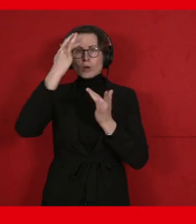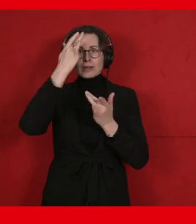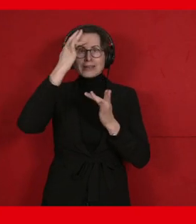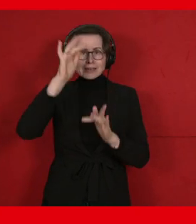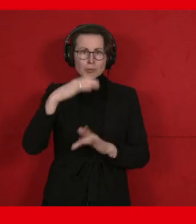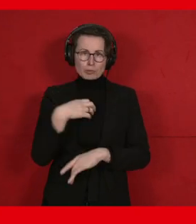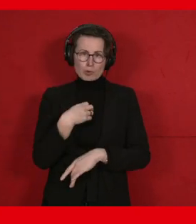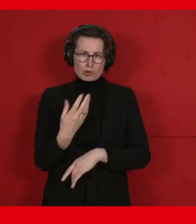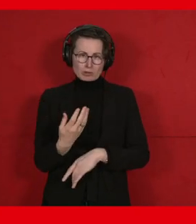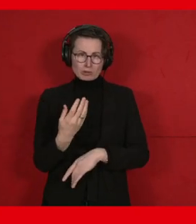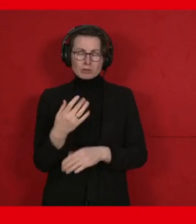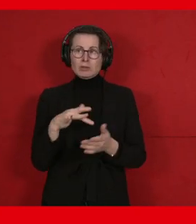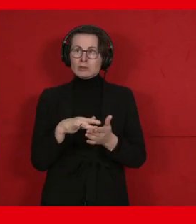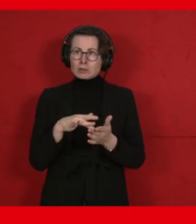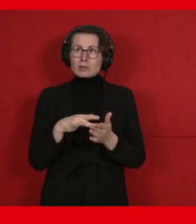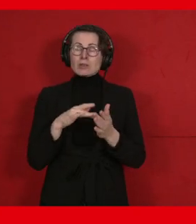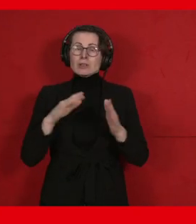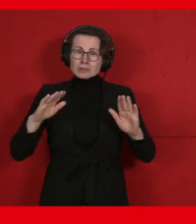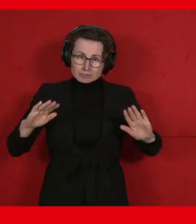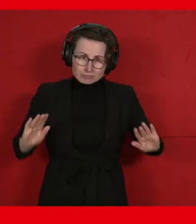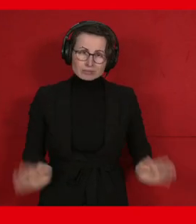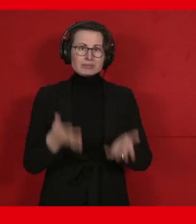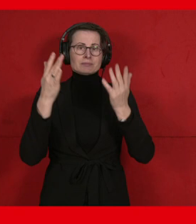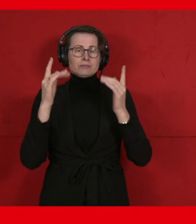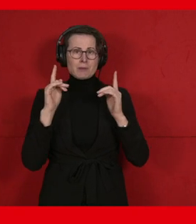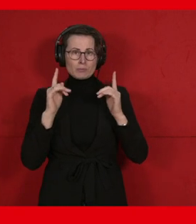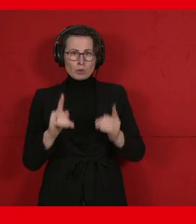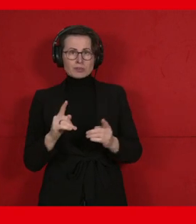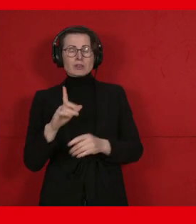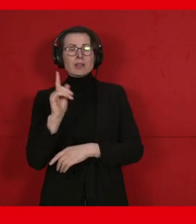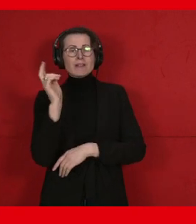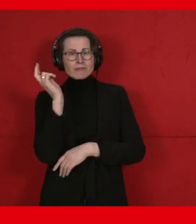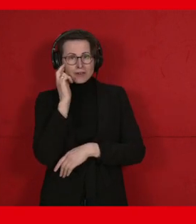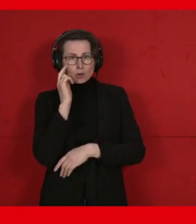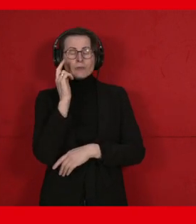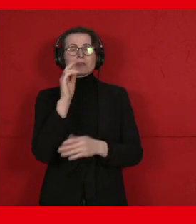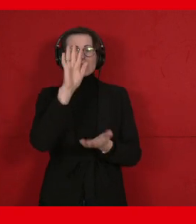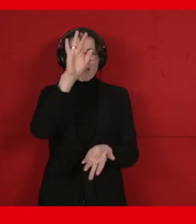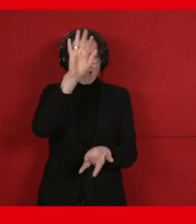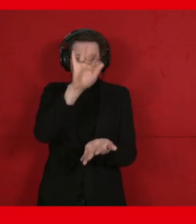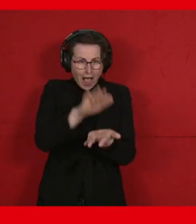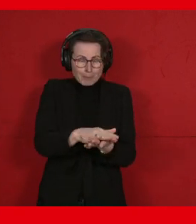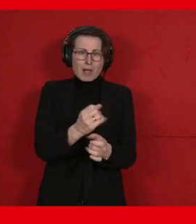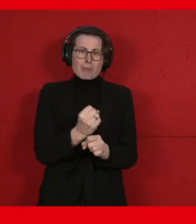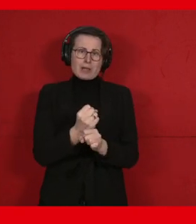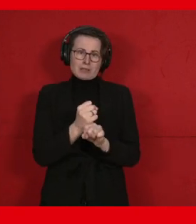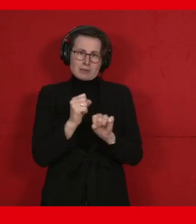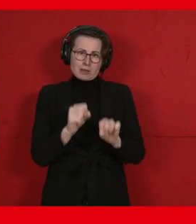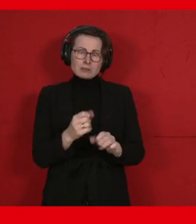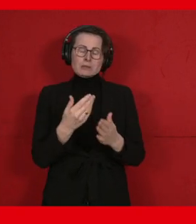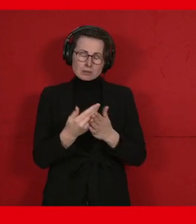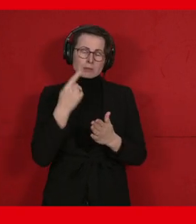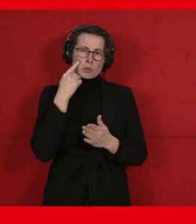rein, um da tatsächlich da wieder die Fahrwasser so zu bekommen, dass das vernünftig abgearbeitet werden kann. Das ist nämlich ein